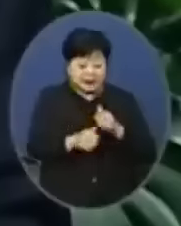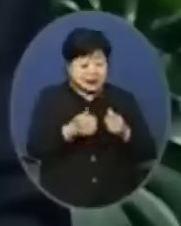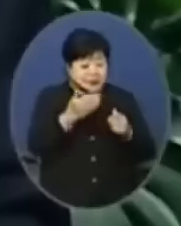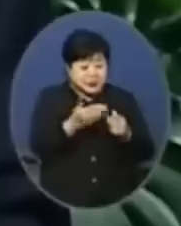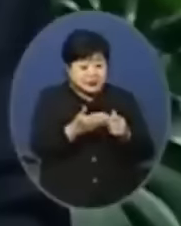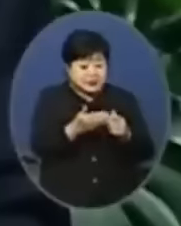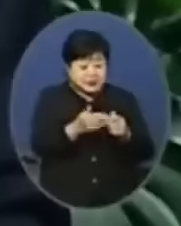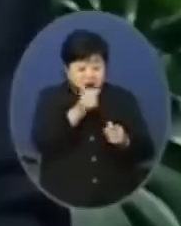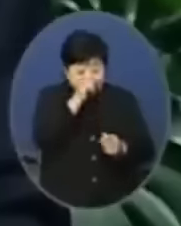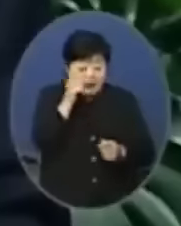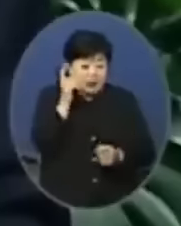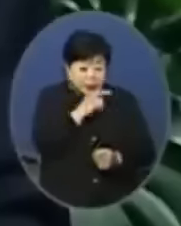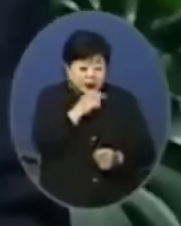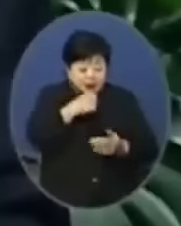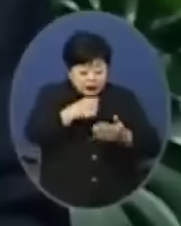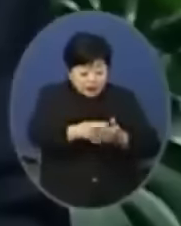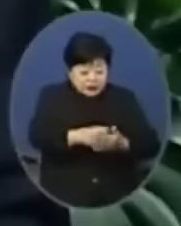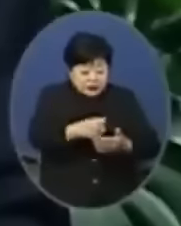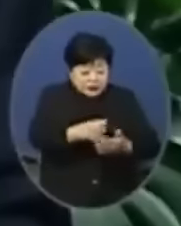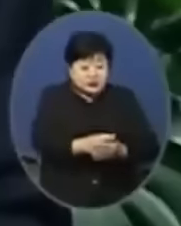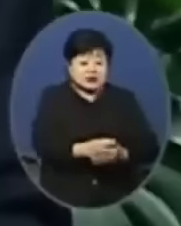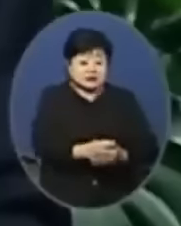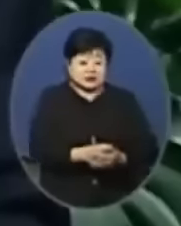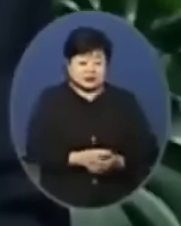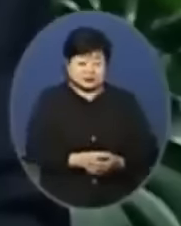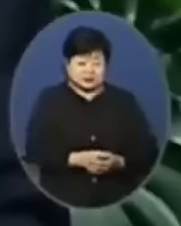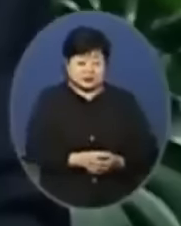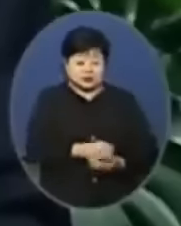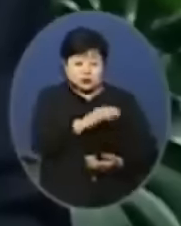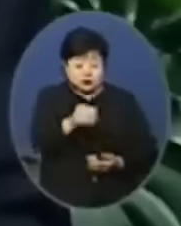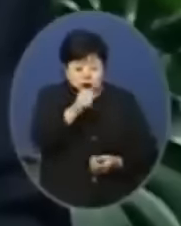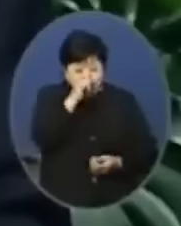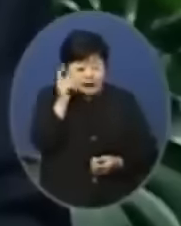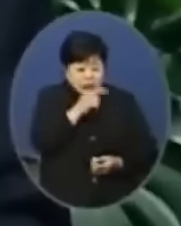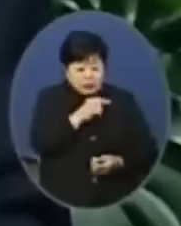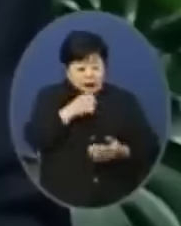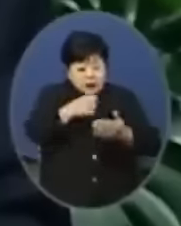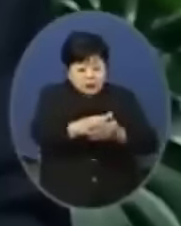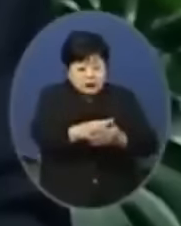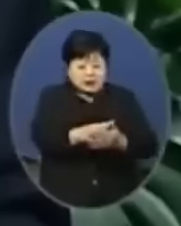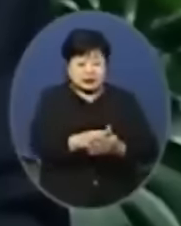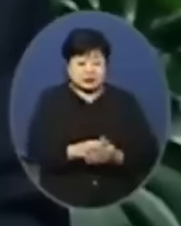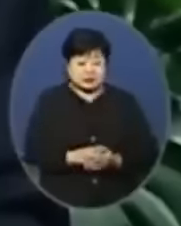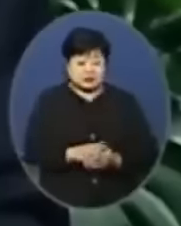하나님이 좋다 나쁘다를 결정하는 것처럼 우리도 좋다 나쁘다를